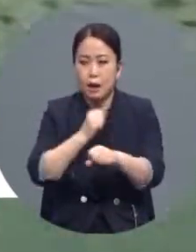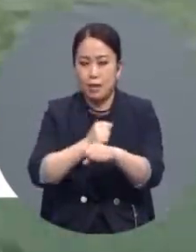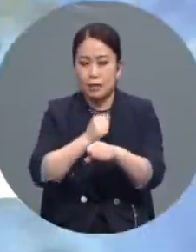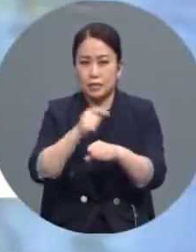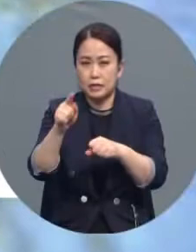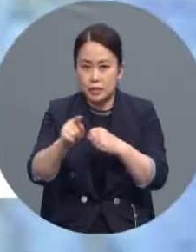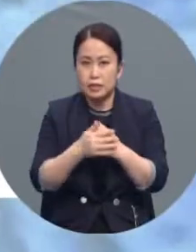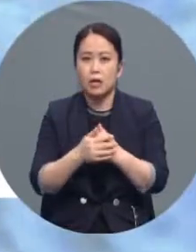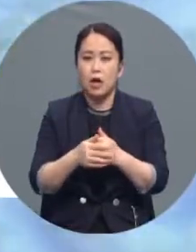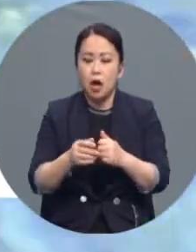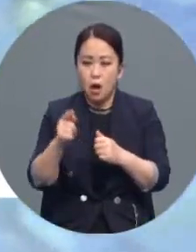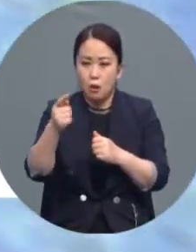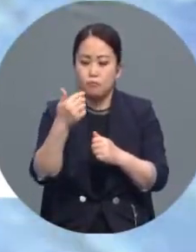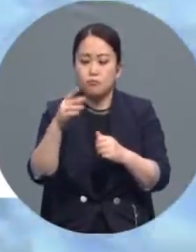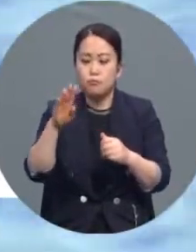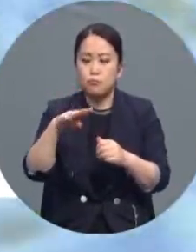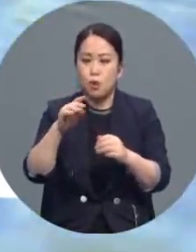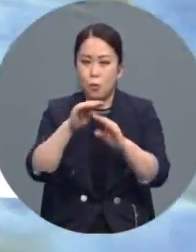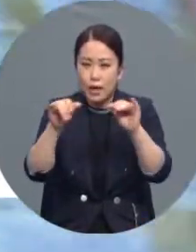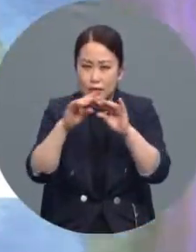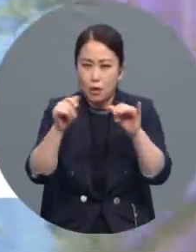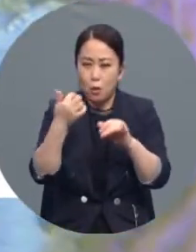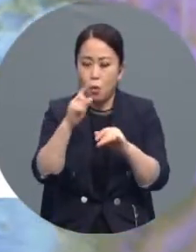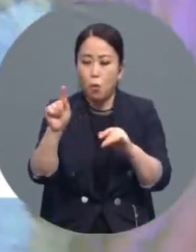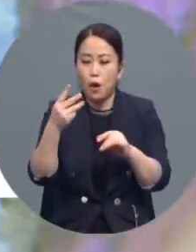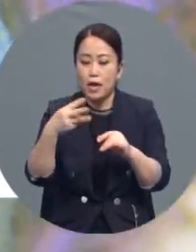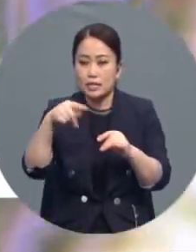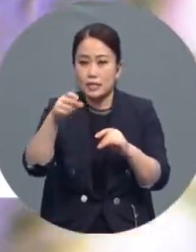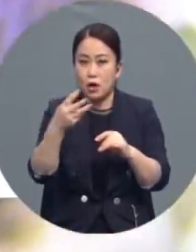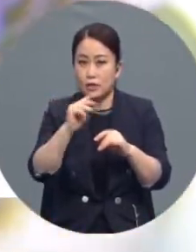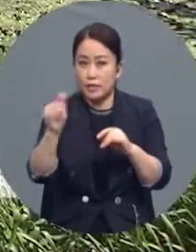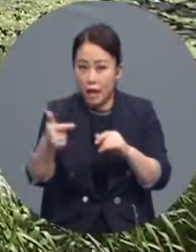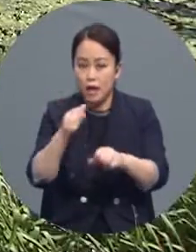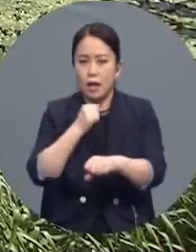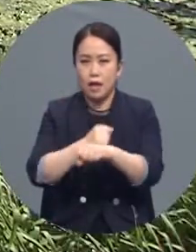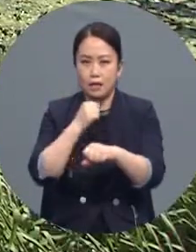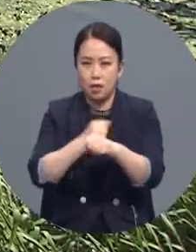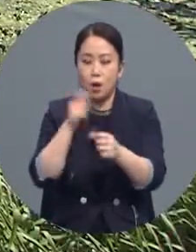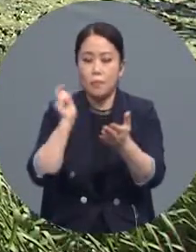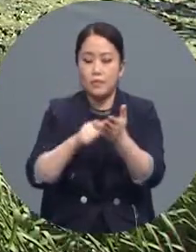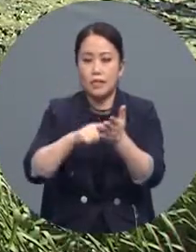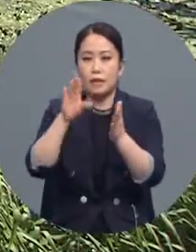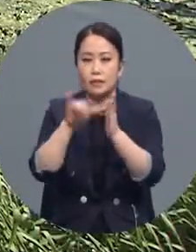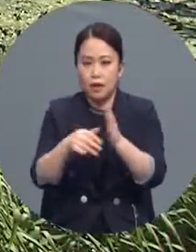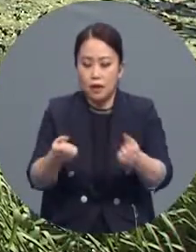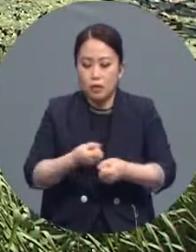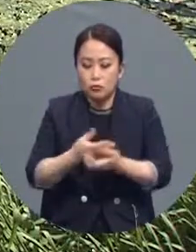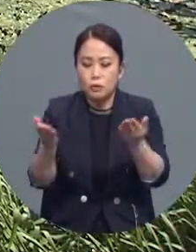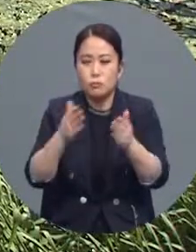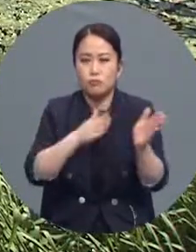시설 공사를 마무리해 조류 대량 발생 등 비상시 투입 준비를 마쳤다고 설명했습니다.